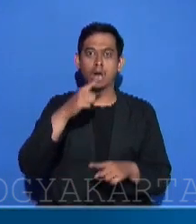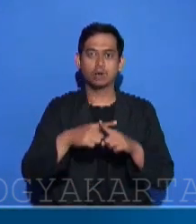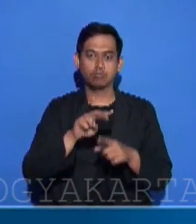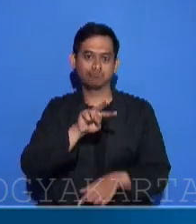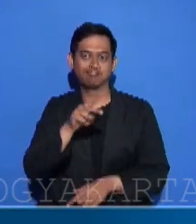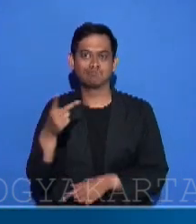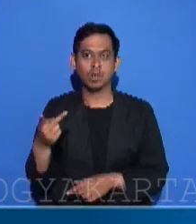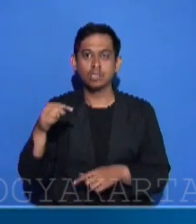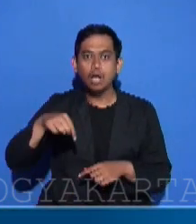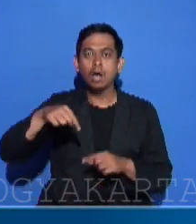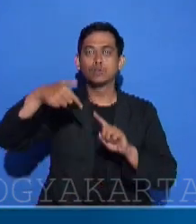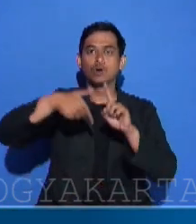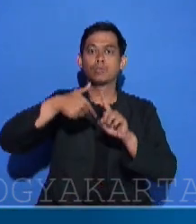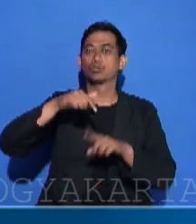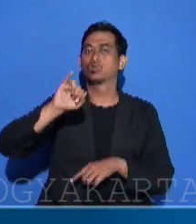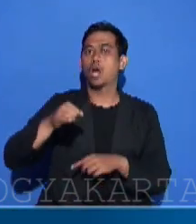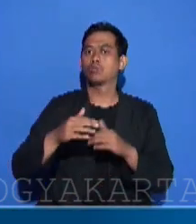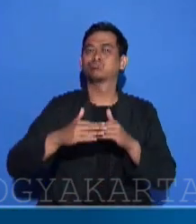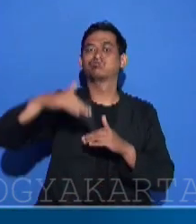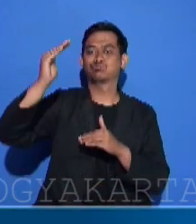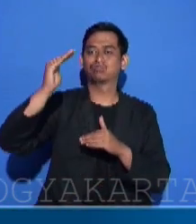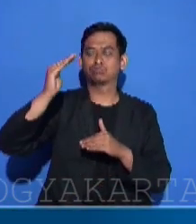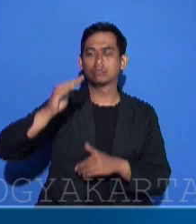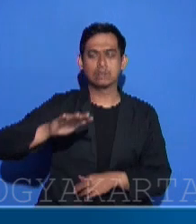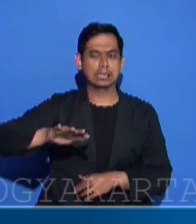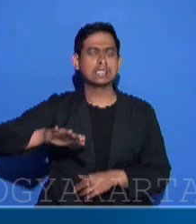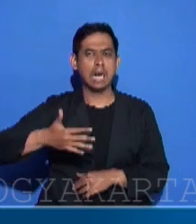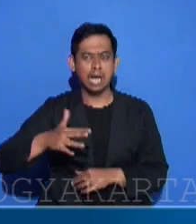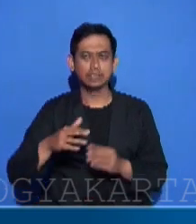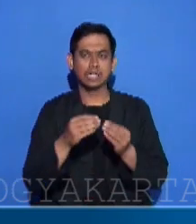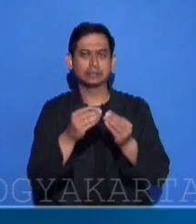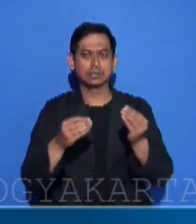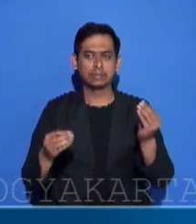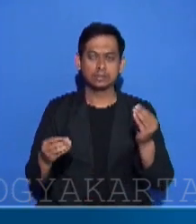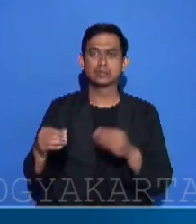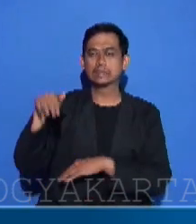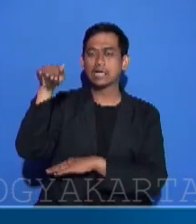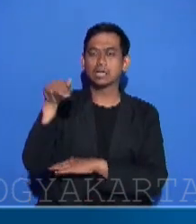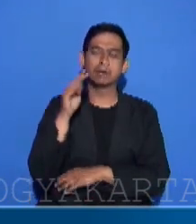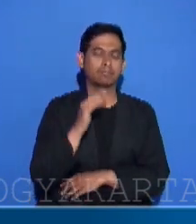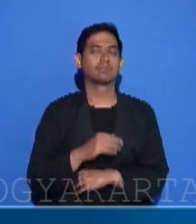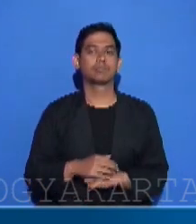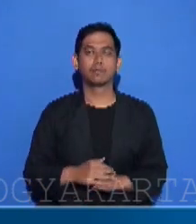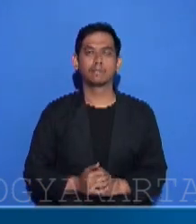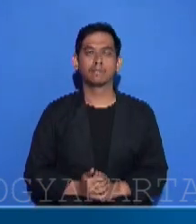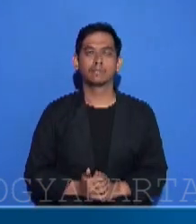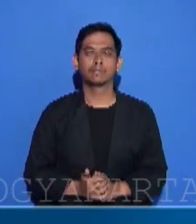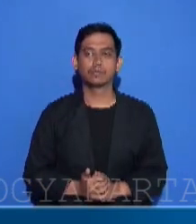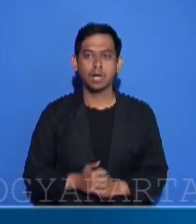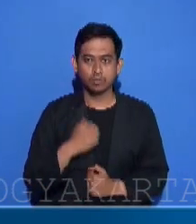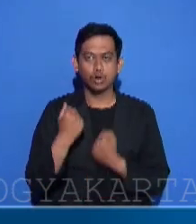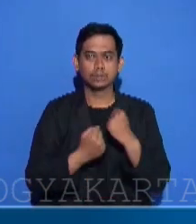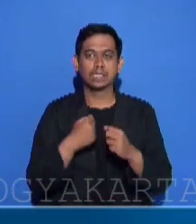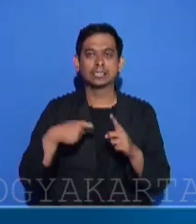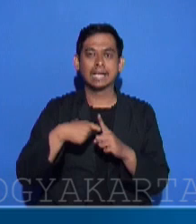1 juta R rata-rata di Gen milenial semu industripto memiki